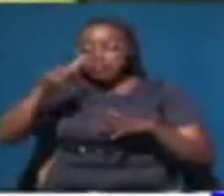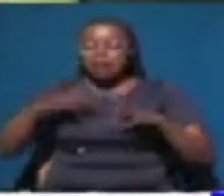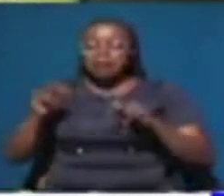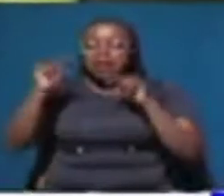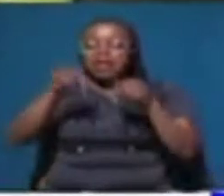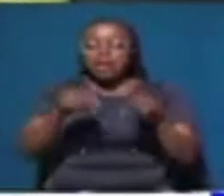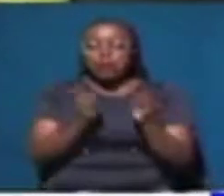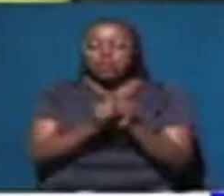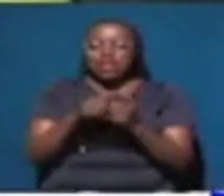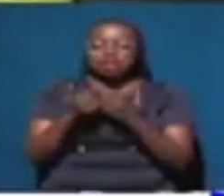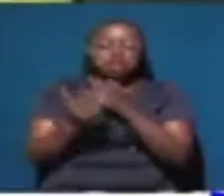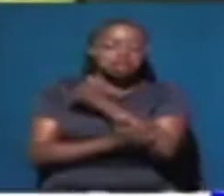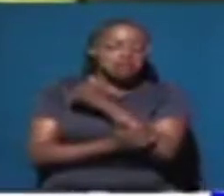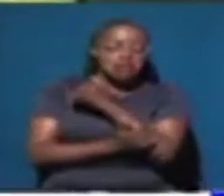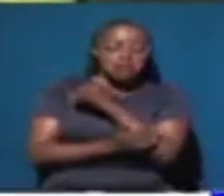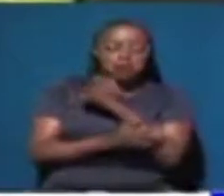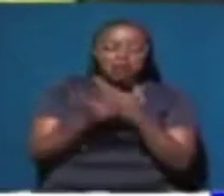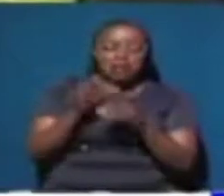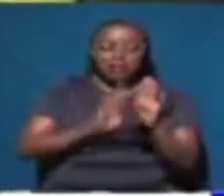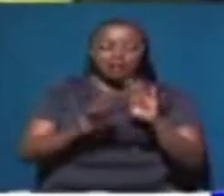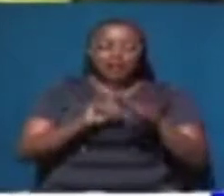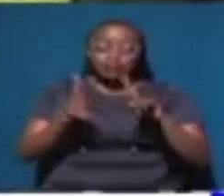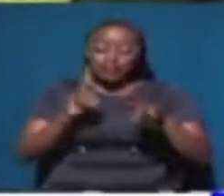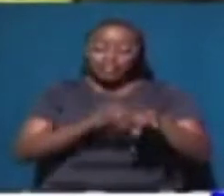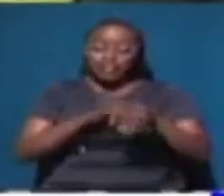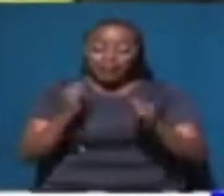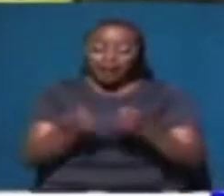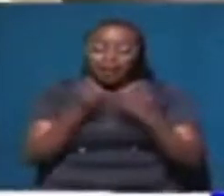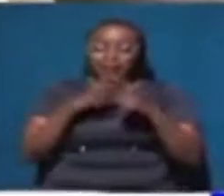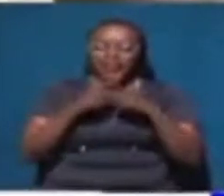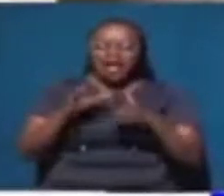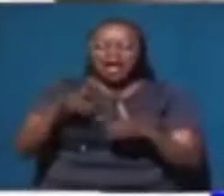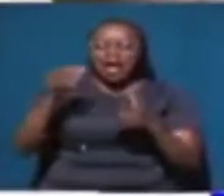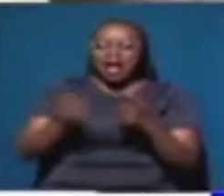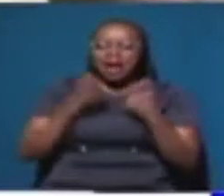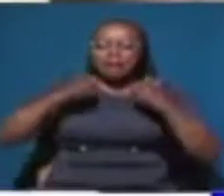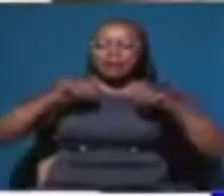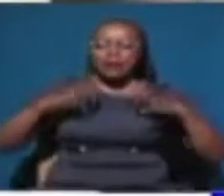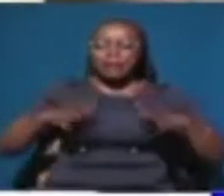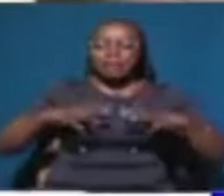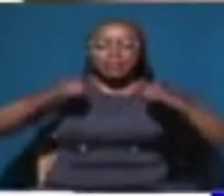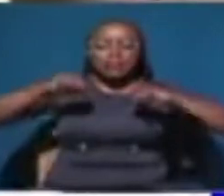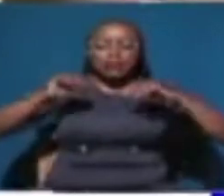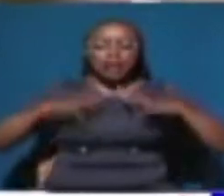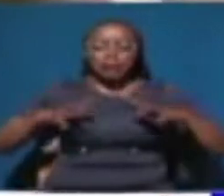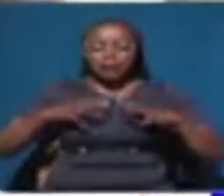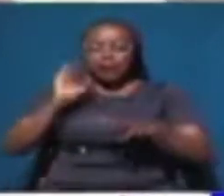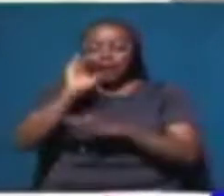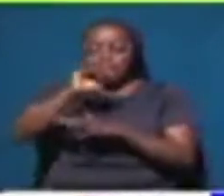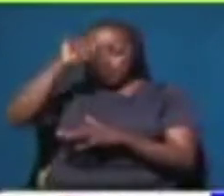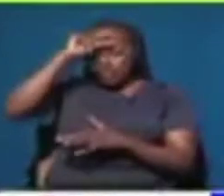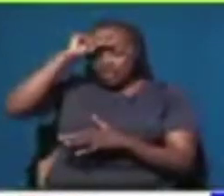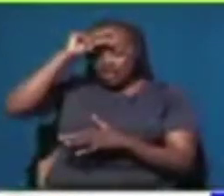o aganu makarĩnjĩta na ithuĩ na hingo ĩrĩa waganu ũgekĩka gwa atuĩka no andũ a boda boda nao atwarithia a nduthi nĩ marakaĩra